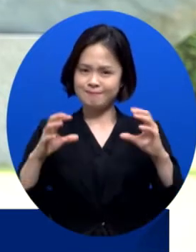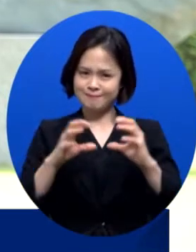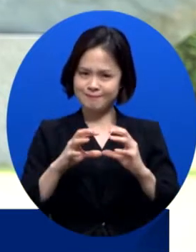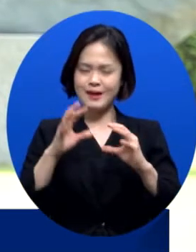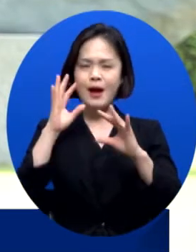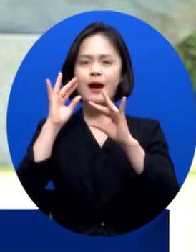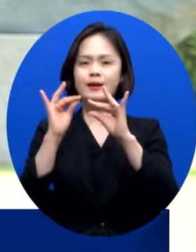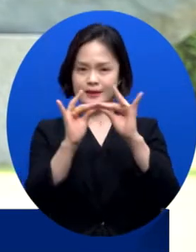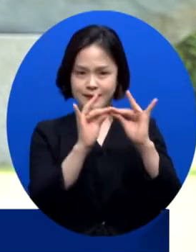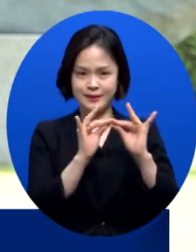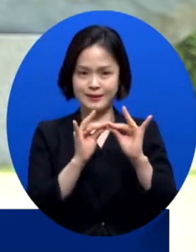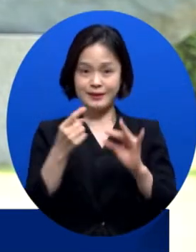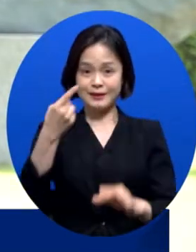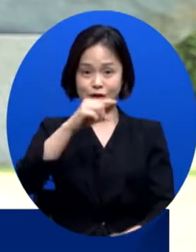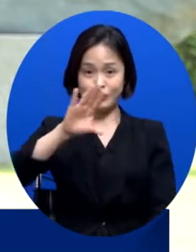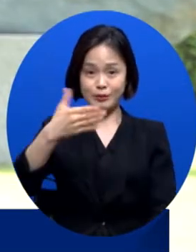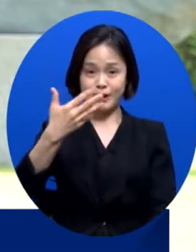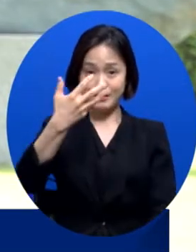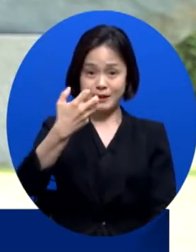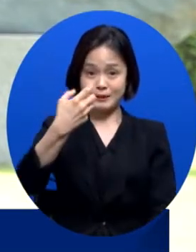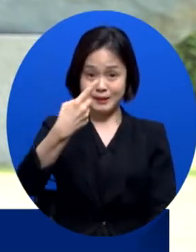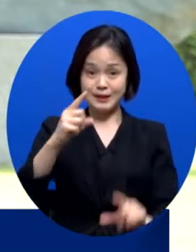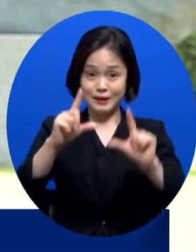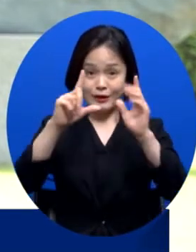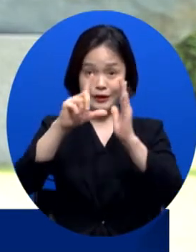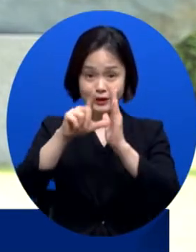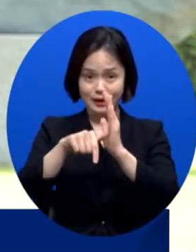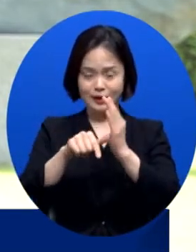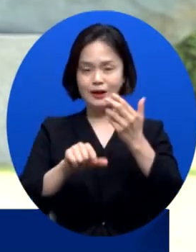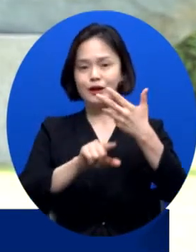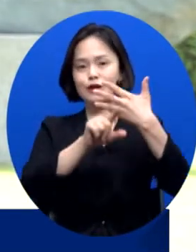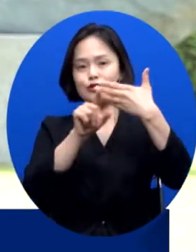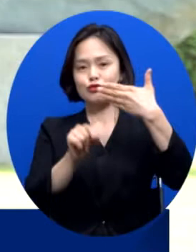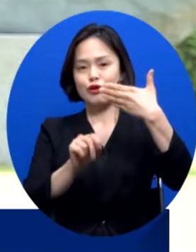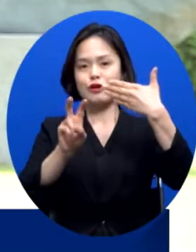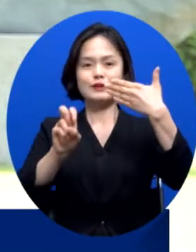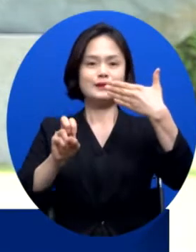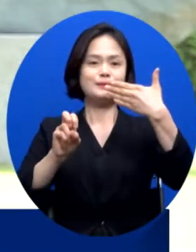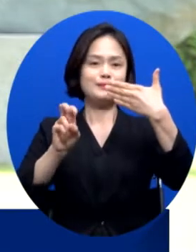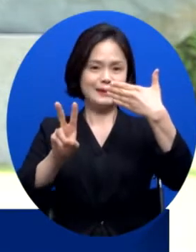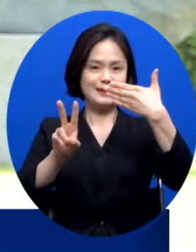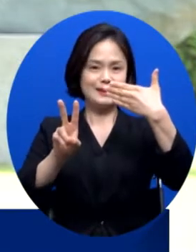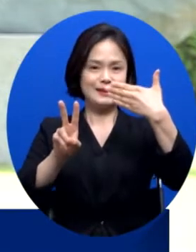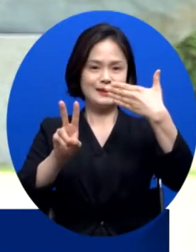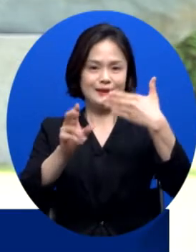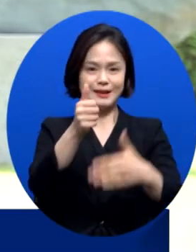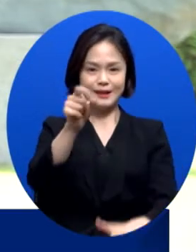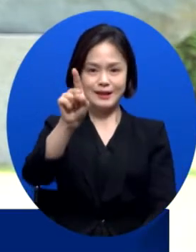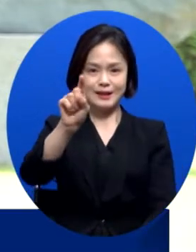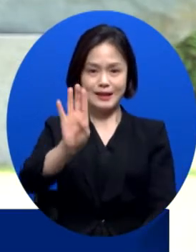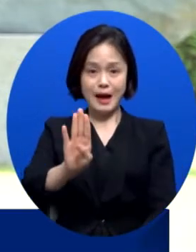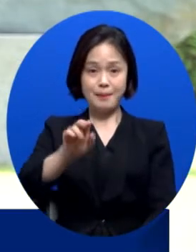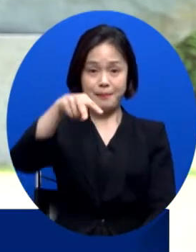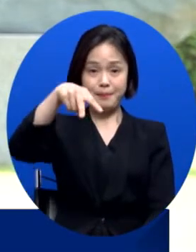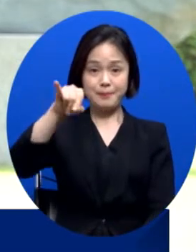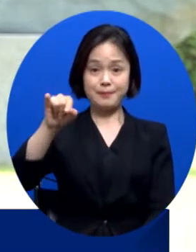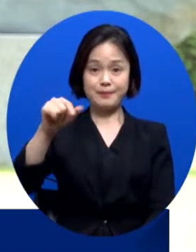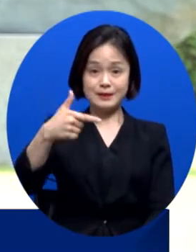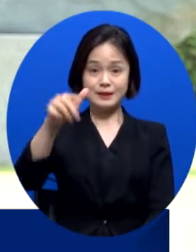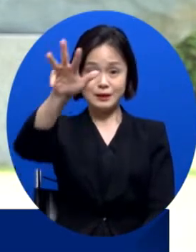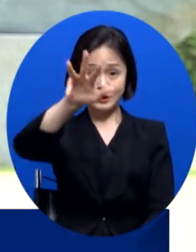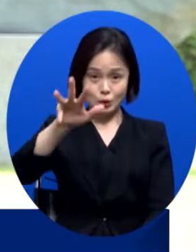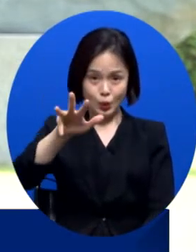모여서 1981년 9월 22일에 우리 합신총회가